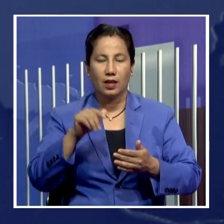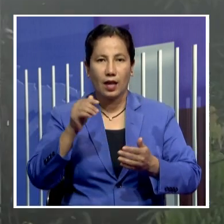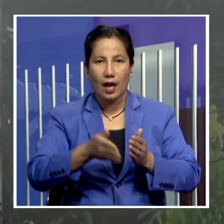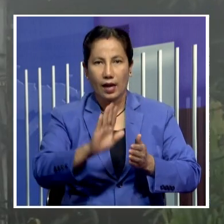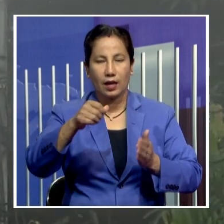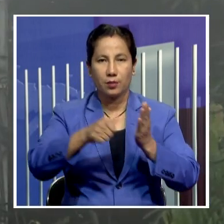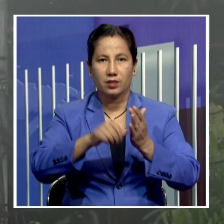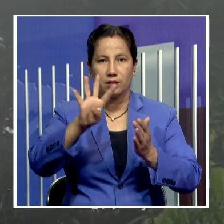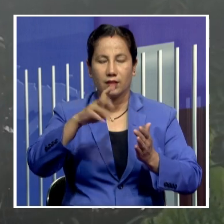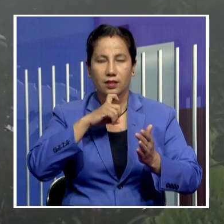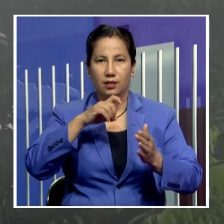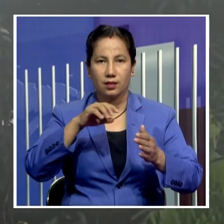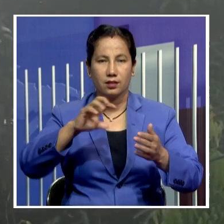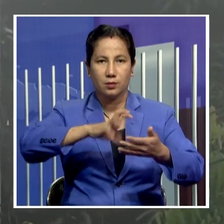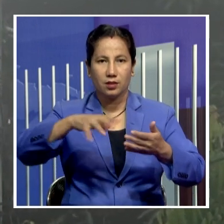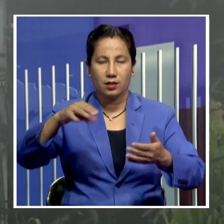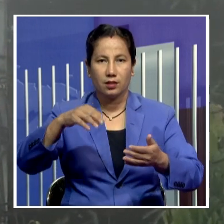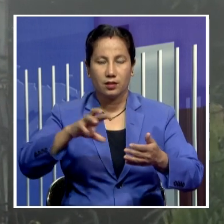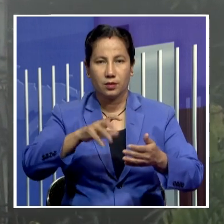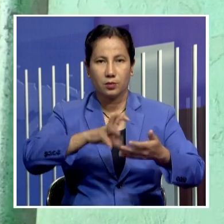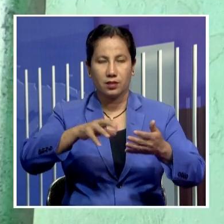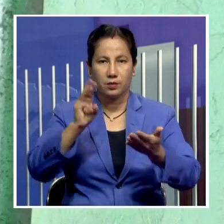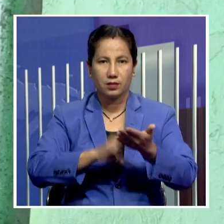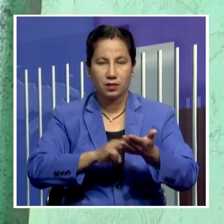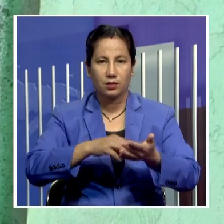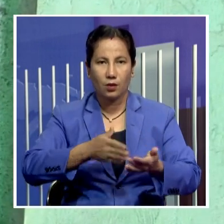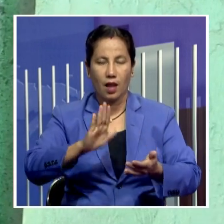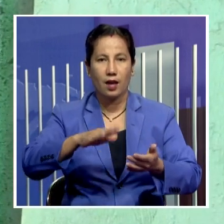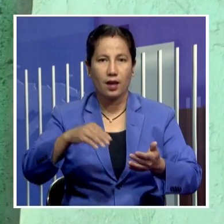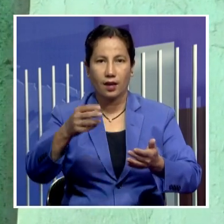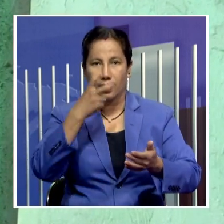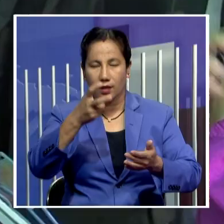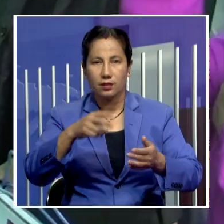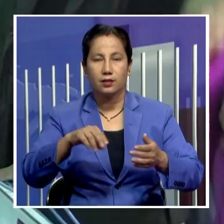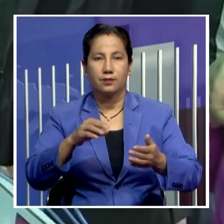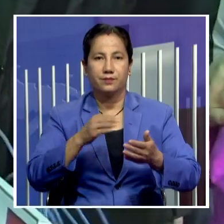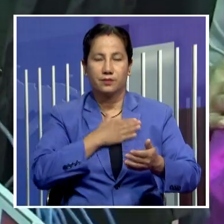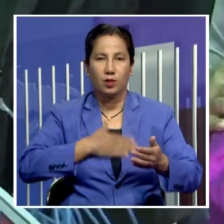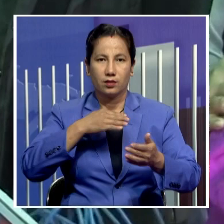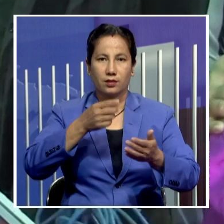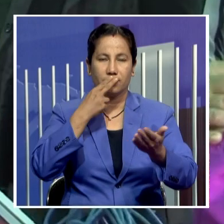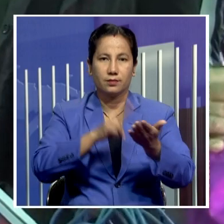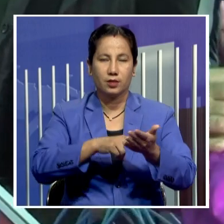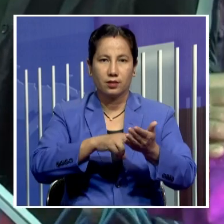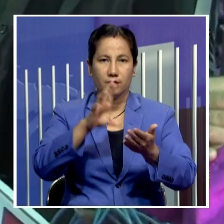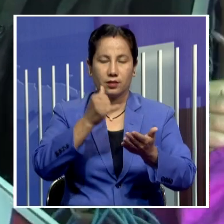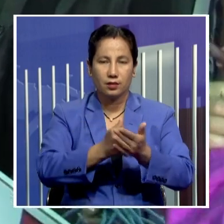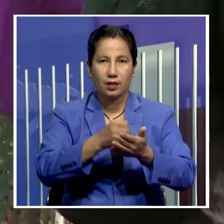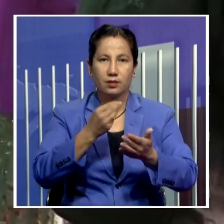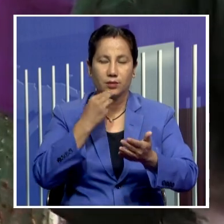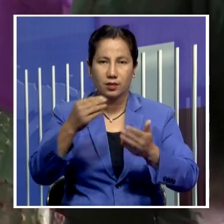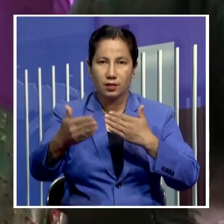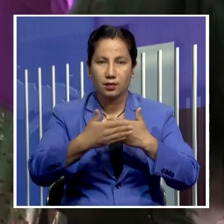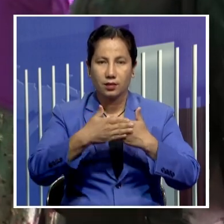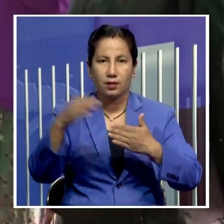आगामी मङ्सिर 4 गते हुने प्रतिनिधि सभा र प्रदेशसभा सदस्यका लागि प्रत्यक्षतर्फको मनोनयन पत्र दर्ताको मिति नजिकै गर्दा